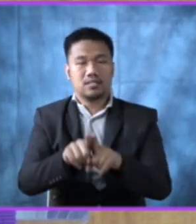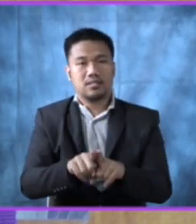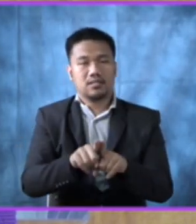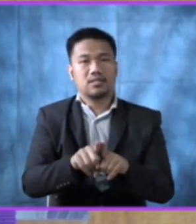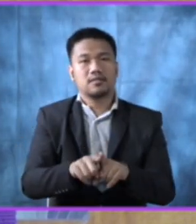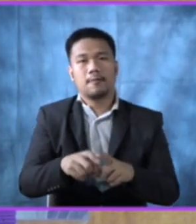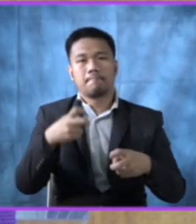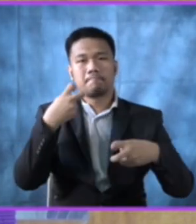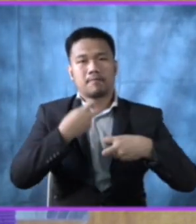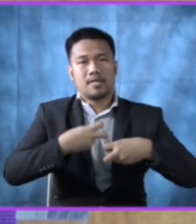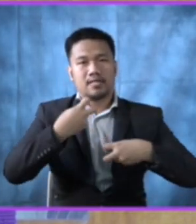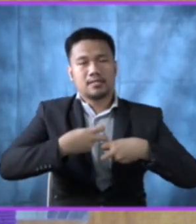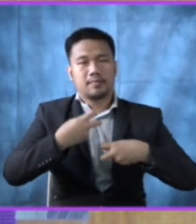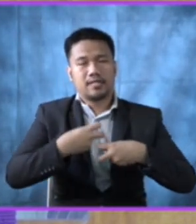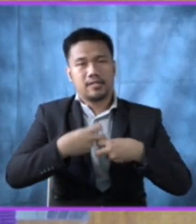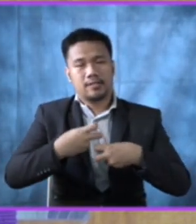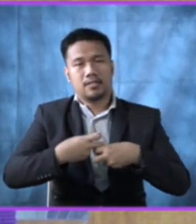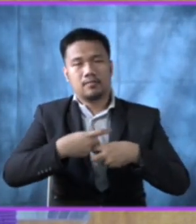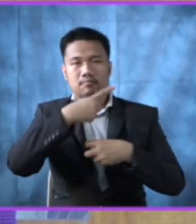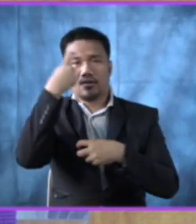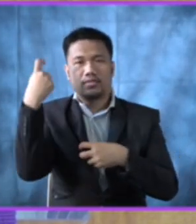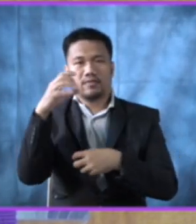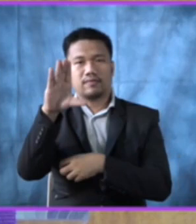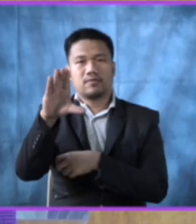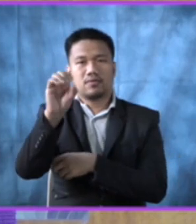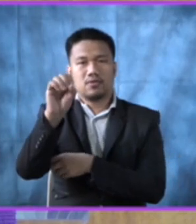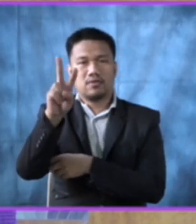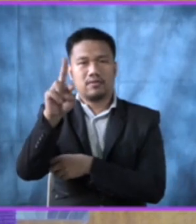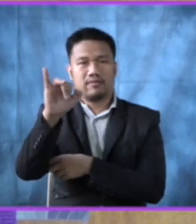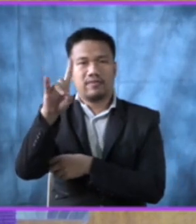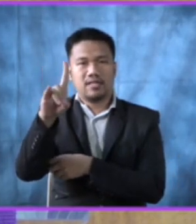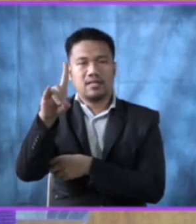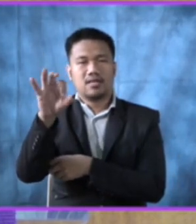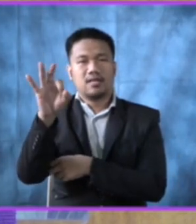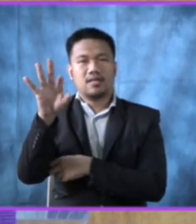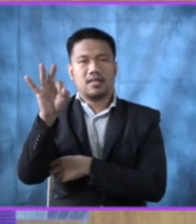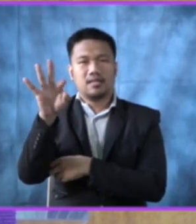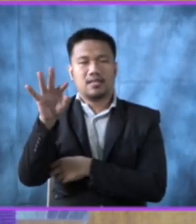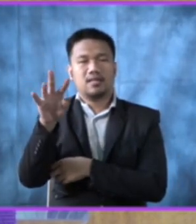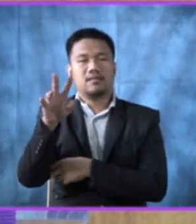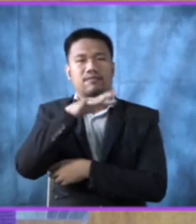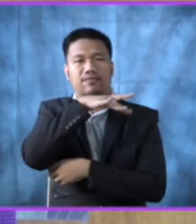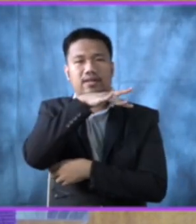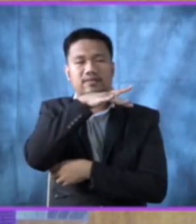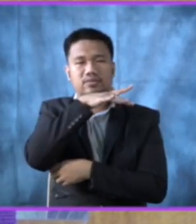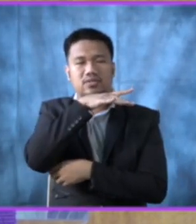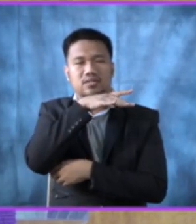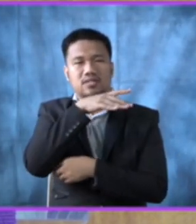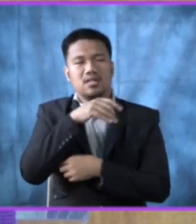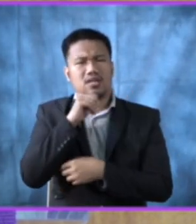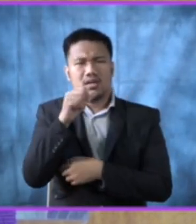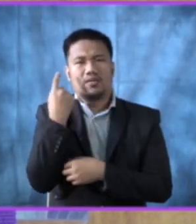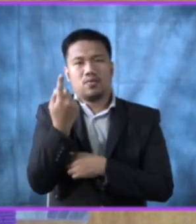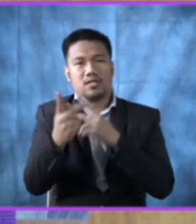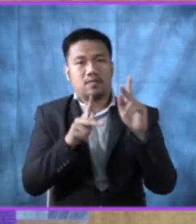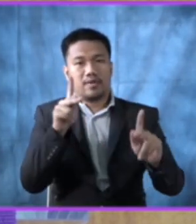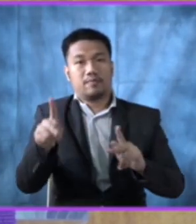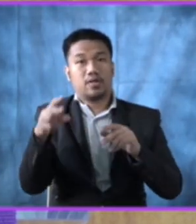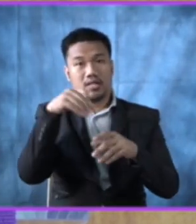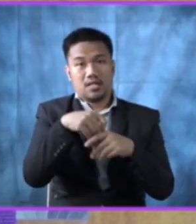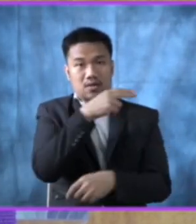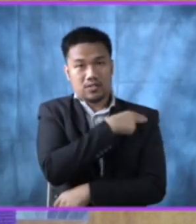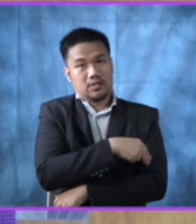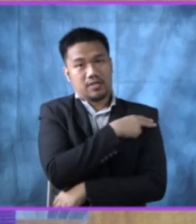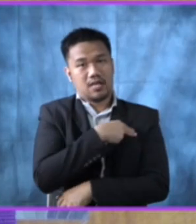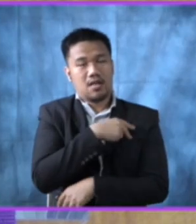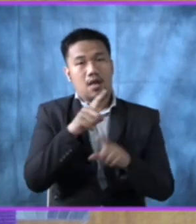sa COVID-19 virus na ito. Hindi lamang po yung mga nasa ospital. Sa pagkakataong ito, nagpapasalamat din